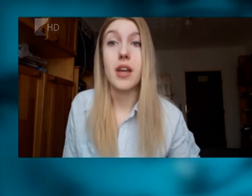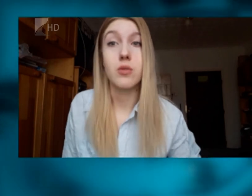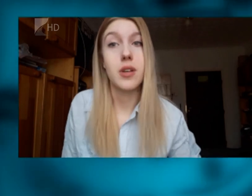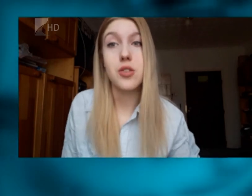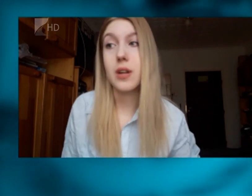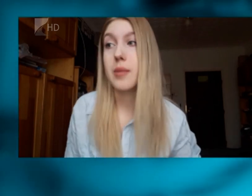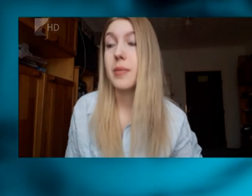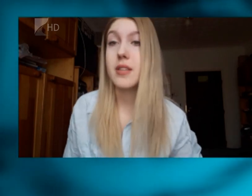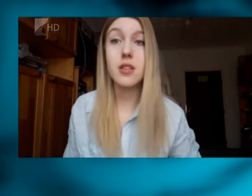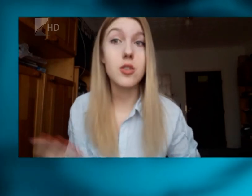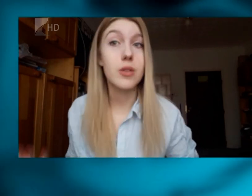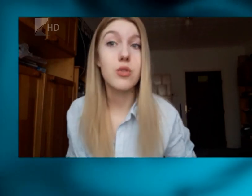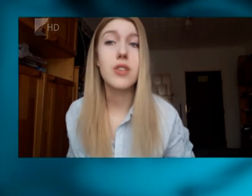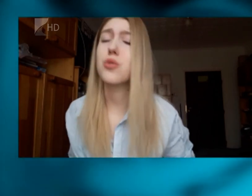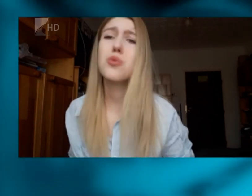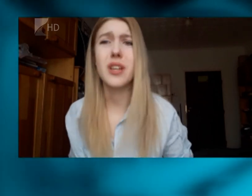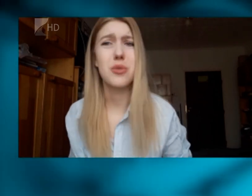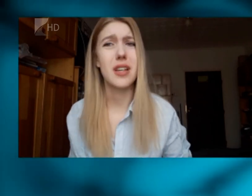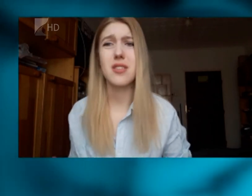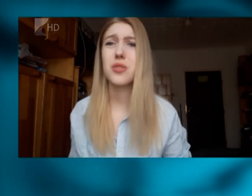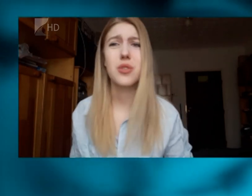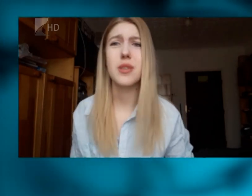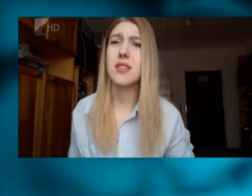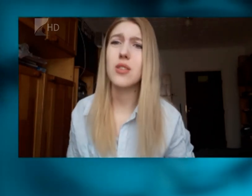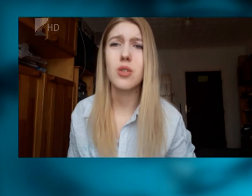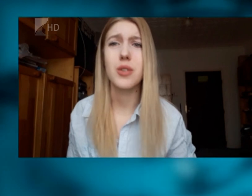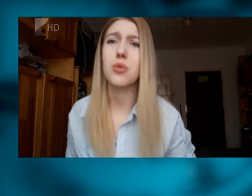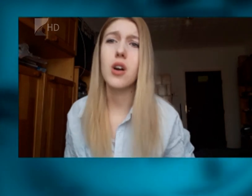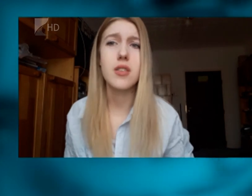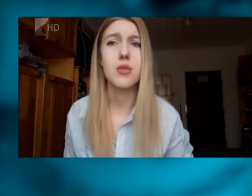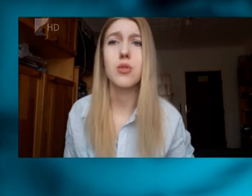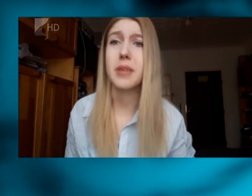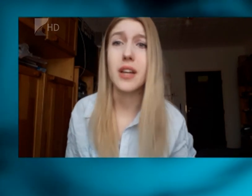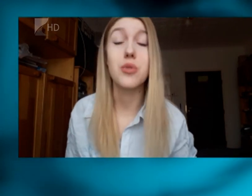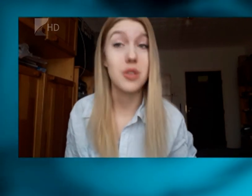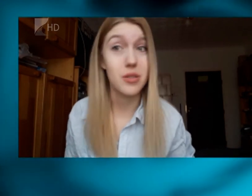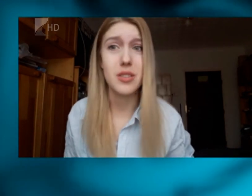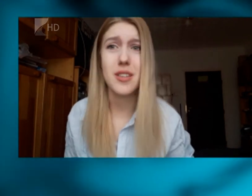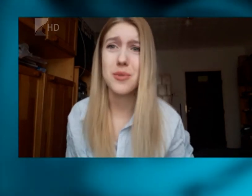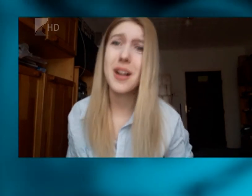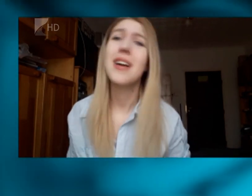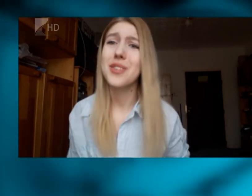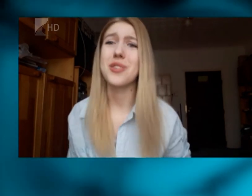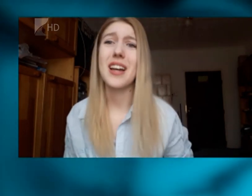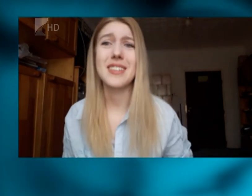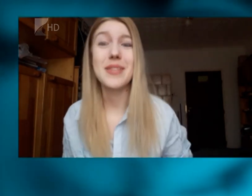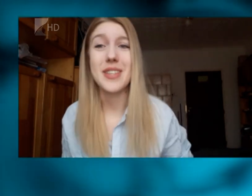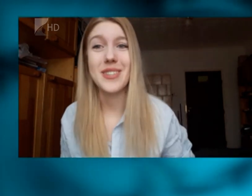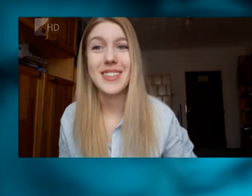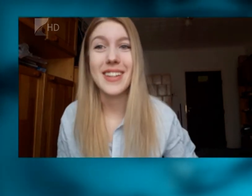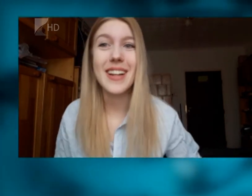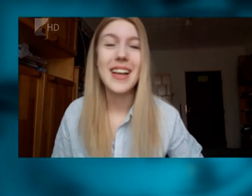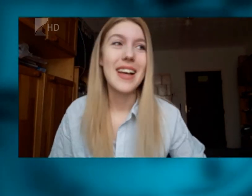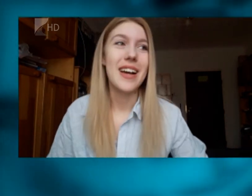ugye nem járhatunk be az iskolába. Persze az így bennünk volt, hogy hú, de jó lesz, nagyon jó lesz, itthon vagyunk, alszunk, pihenünk, sorozatot nézünk. Nos, hát nem